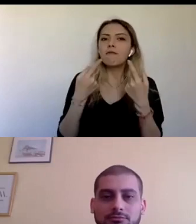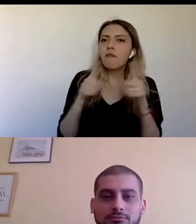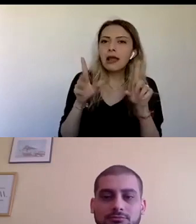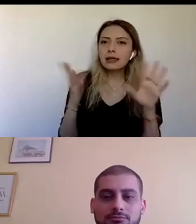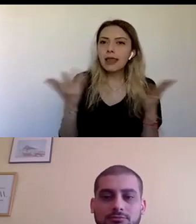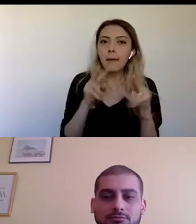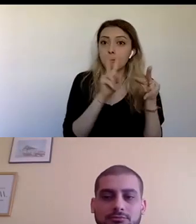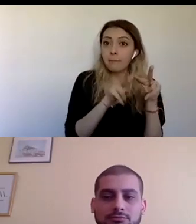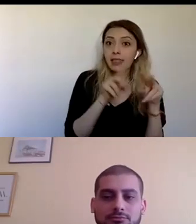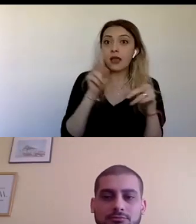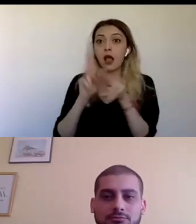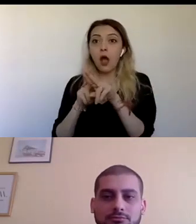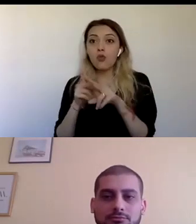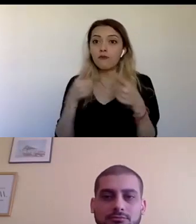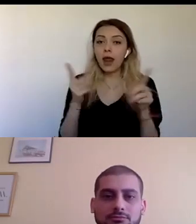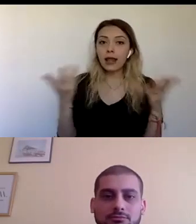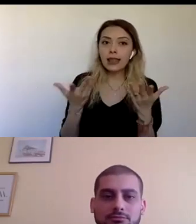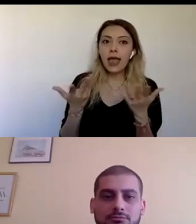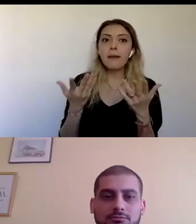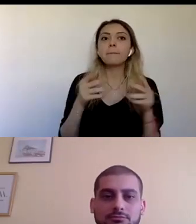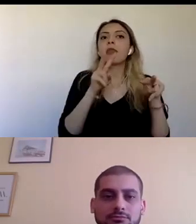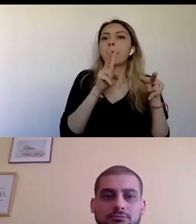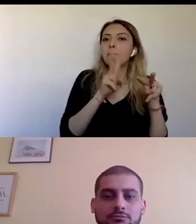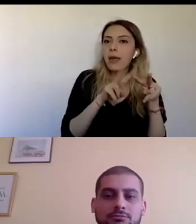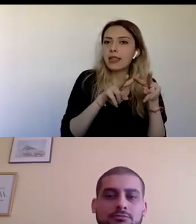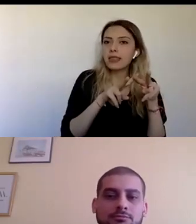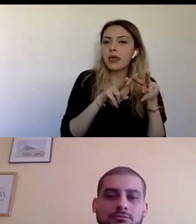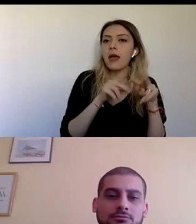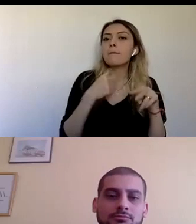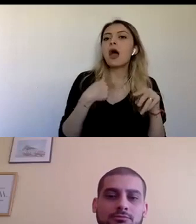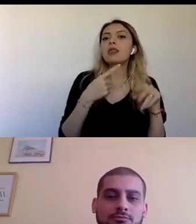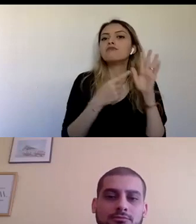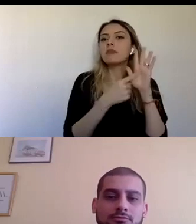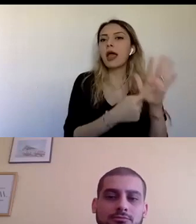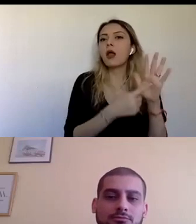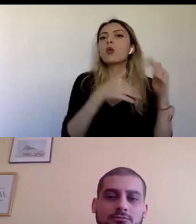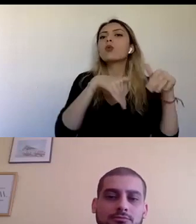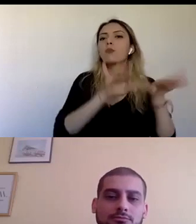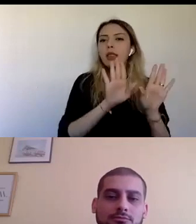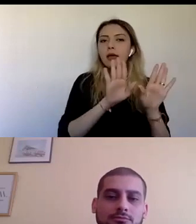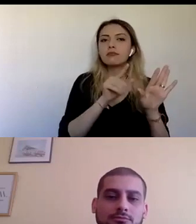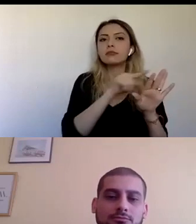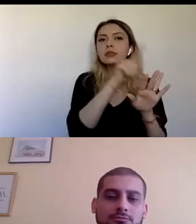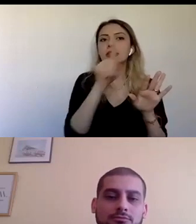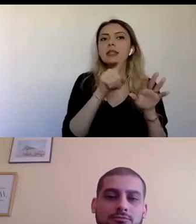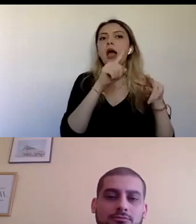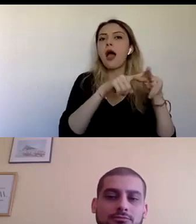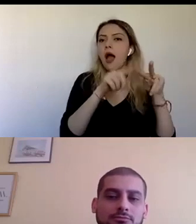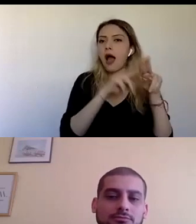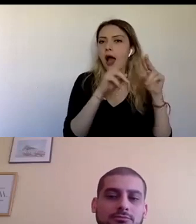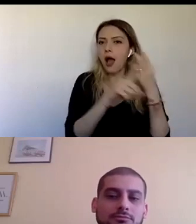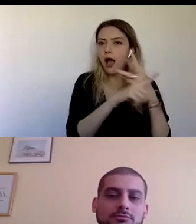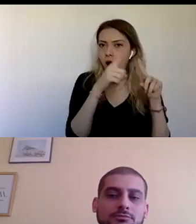en önemli fark şu. Mentimeter'da ben size az önce ekranı açmadan siz o ankete katılamazdınız. Ama Kaout'ta ben